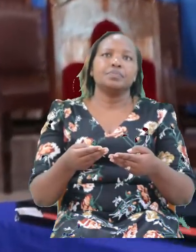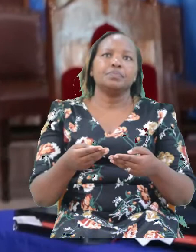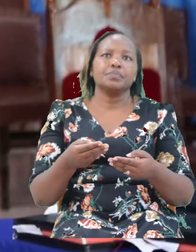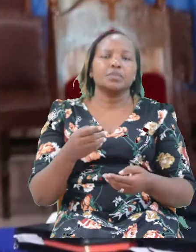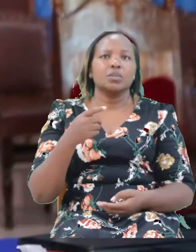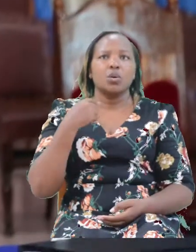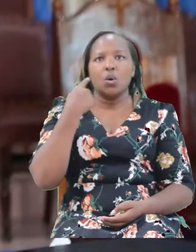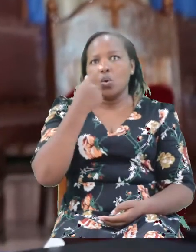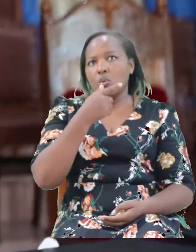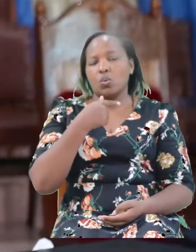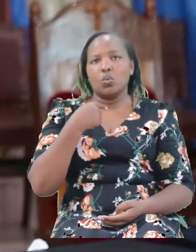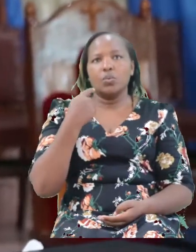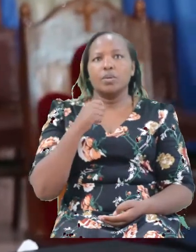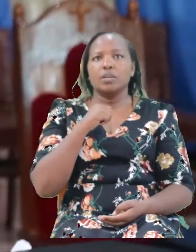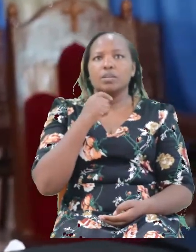atatoa.